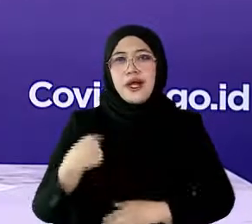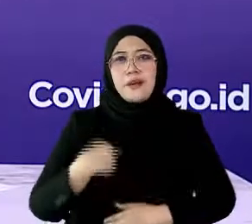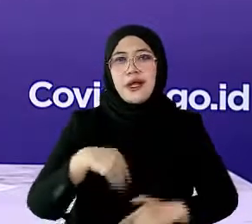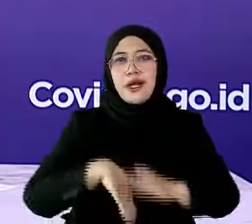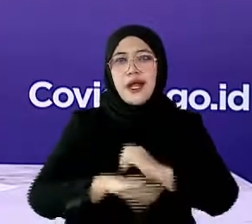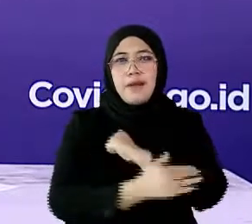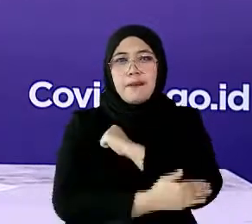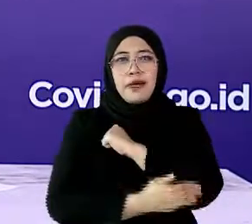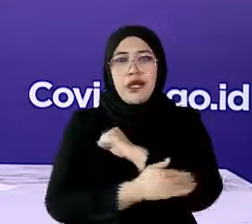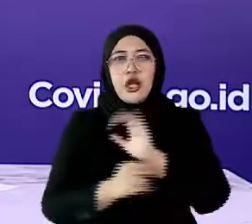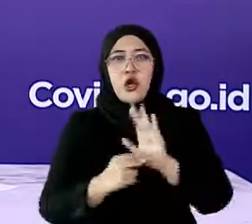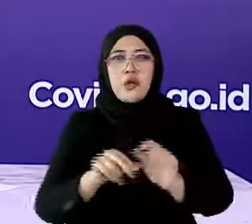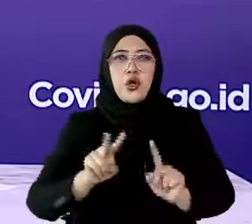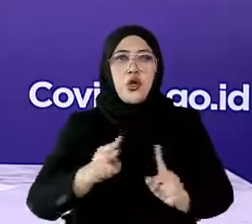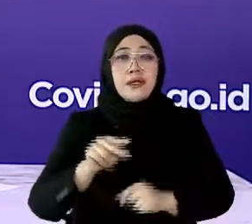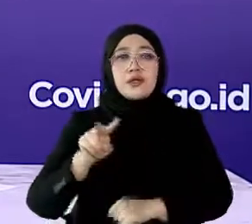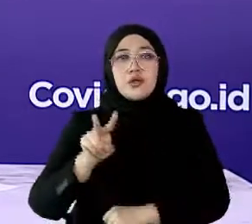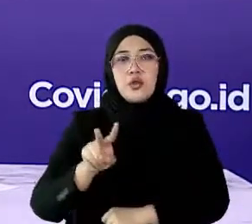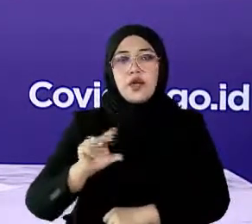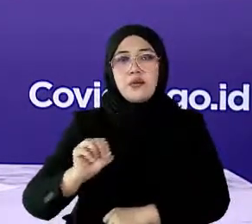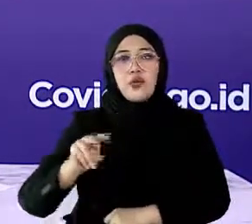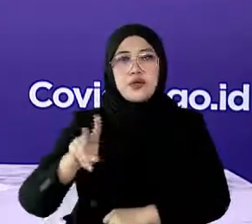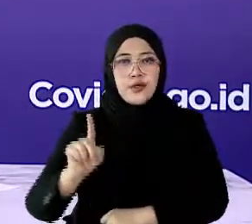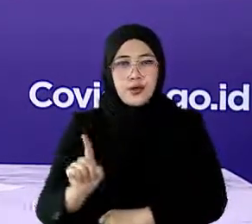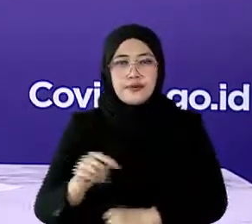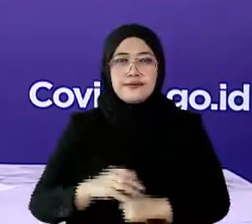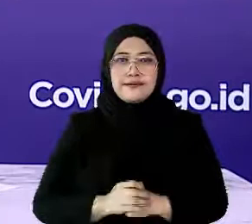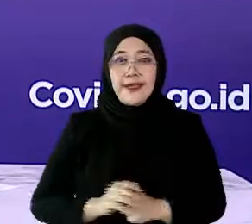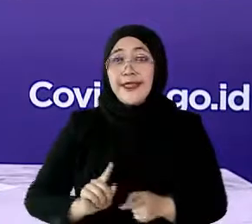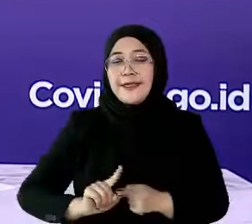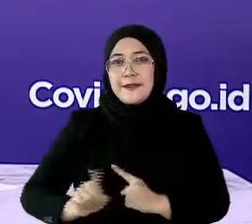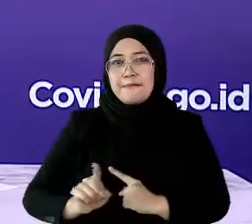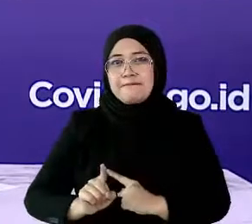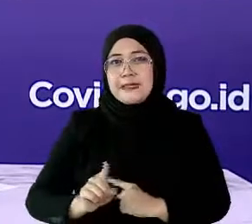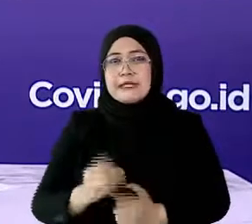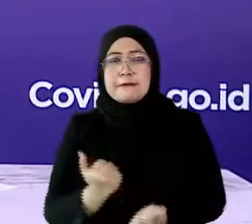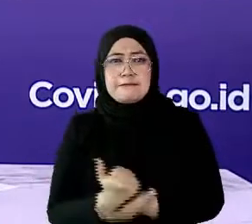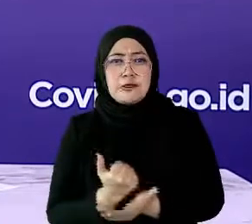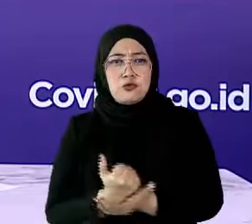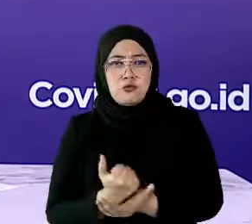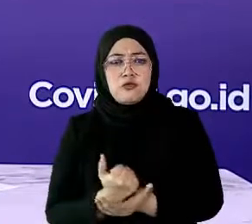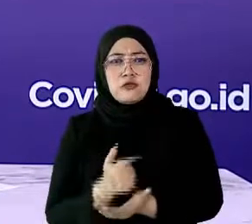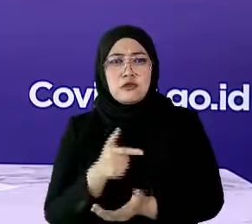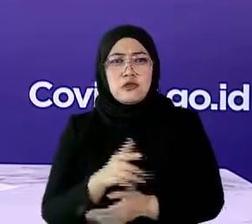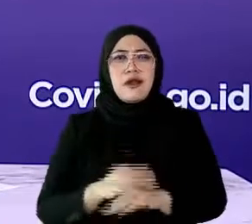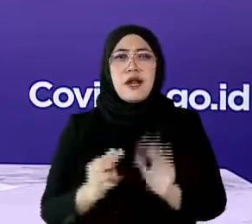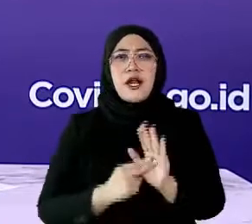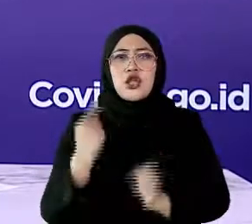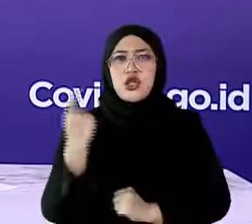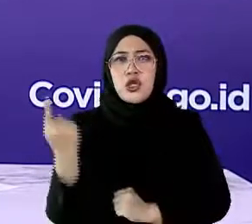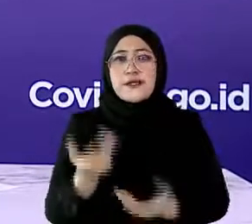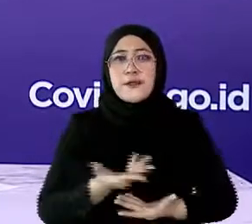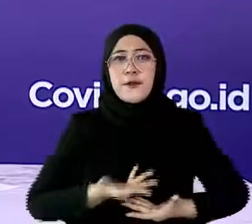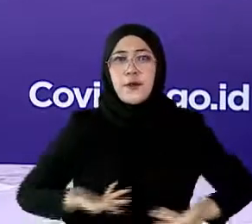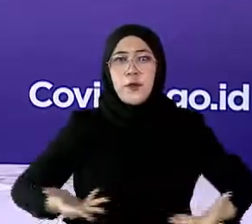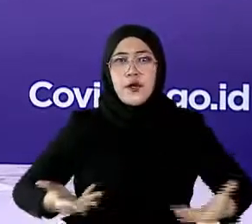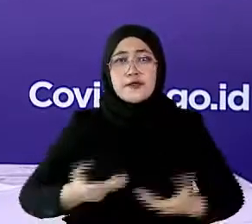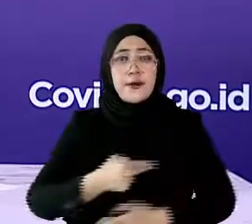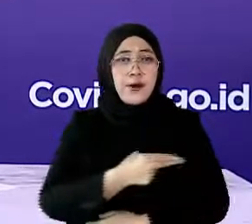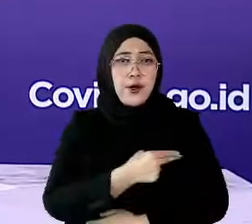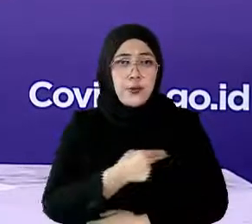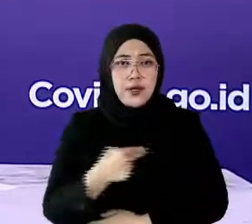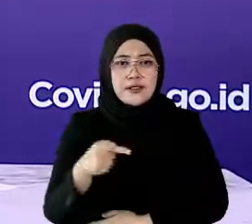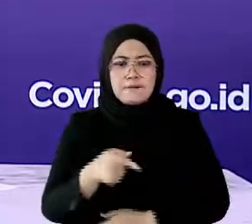2021 Namun demikian pada prinsipnya secara nasional kondisi Indonesia masih